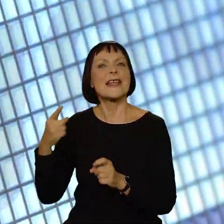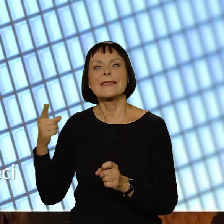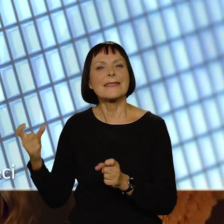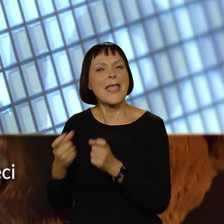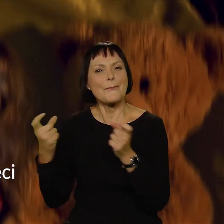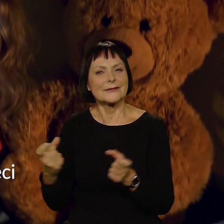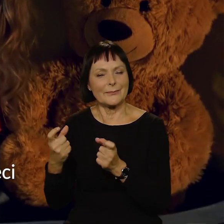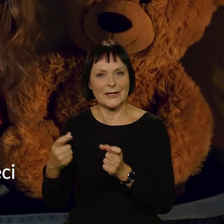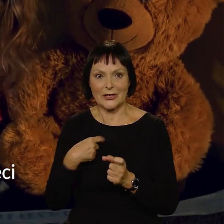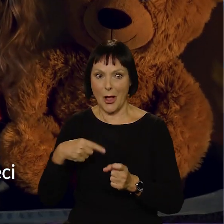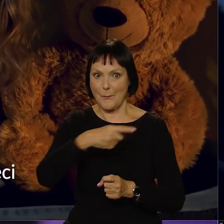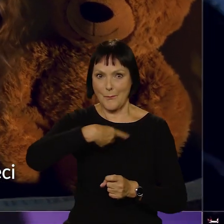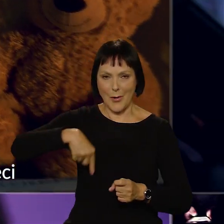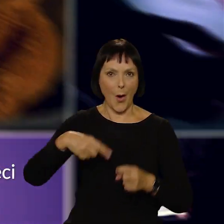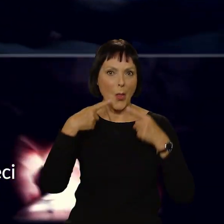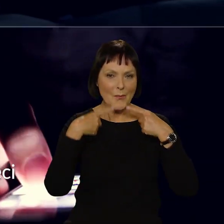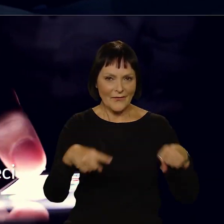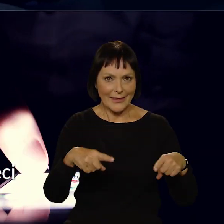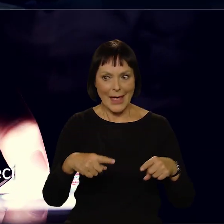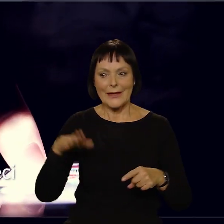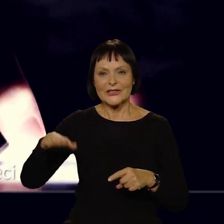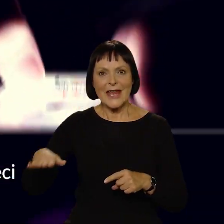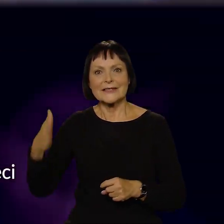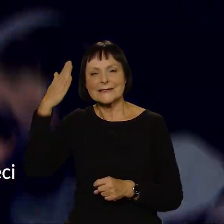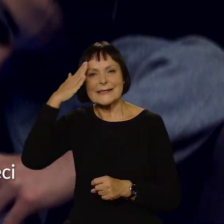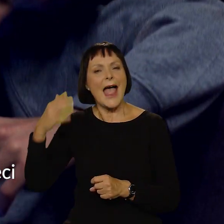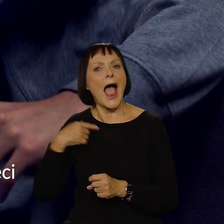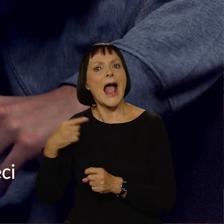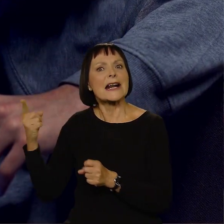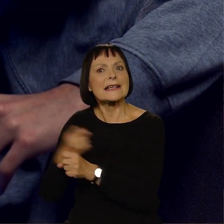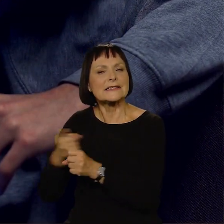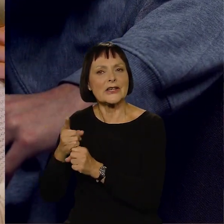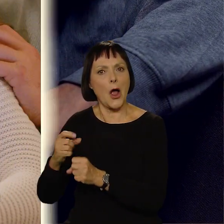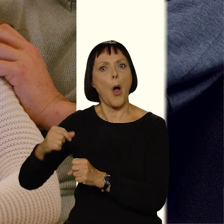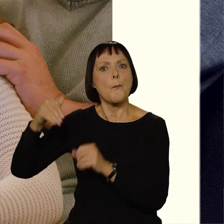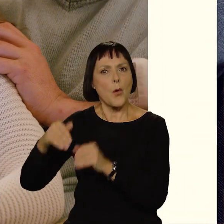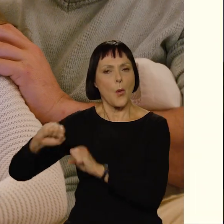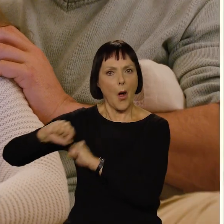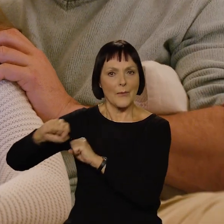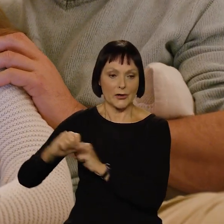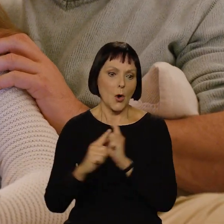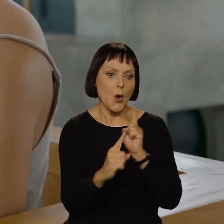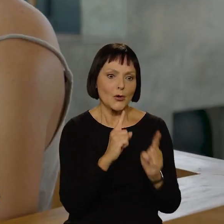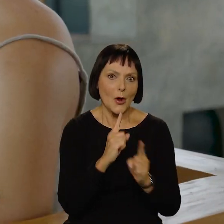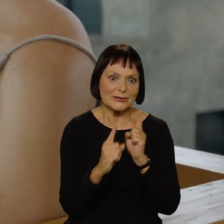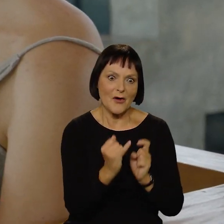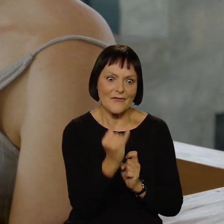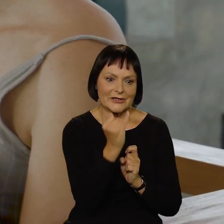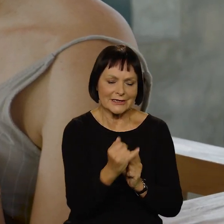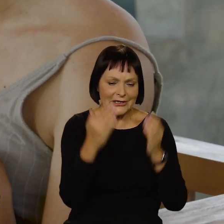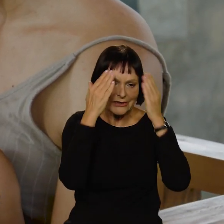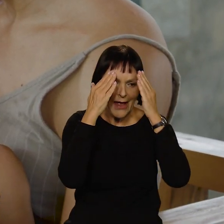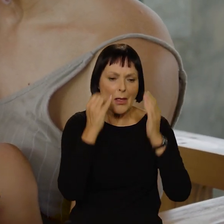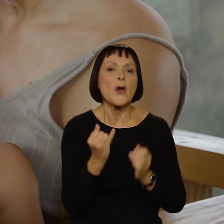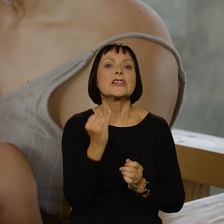to nasza odpowiedzialność aby dzieci znały ryzyko i mogły się bronić regularna rozmowa i świadomość co